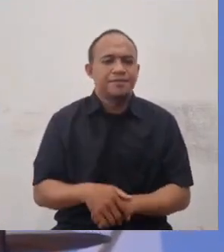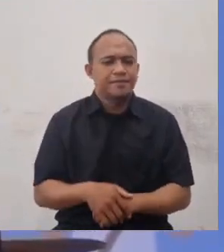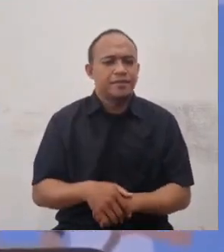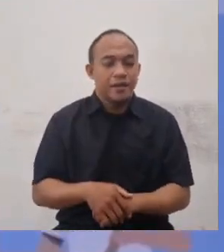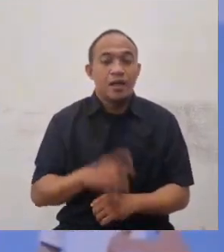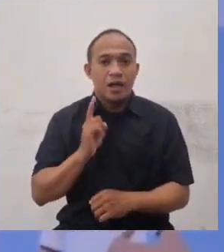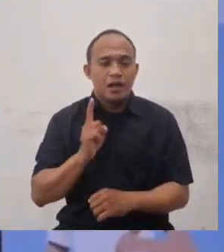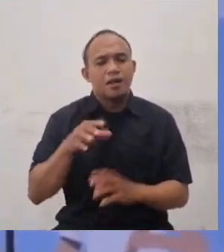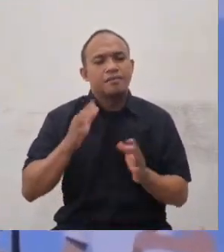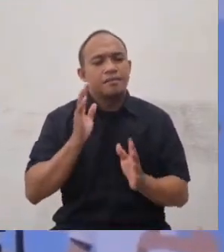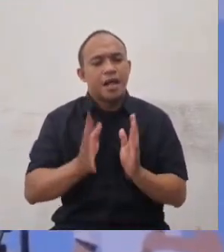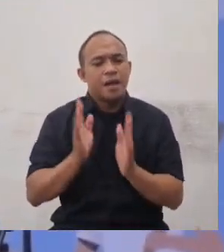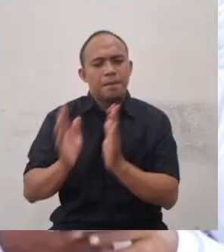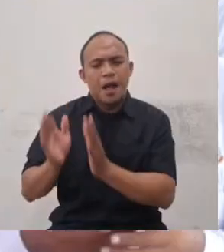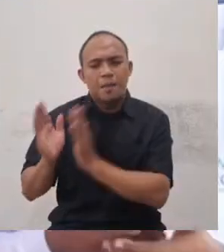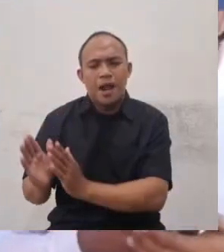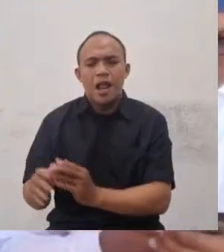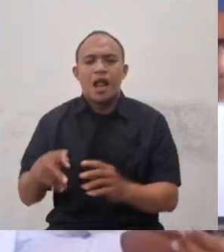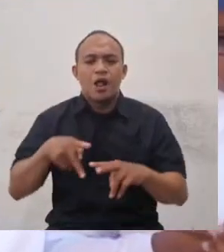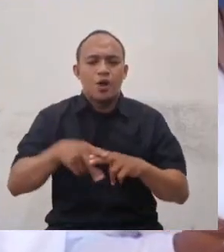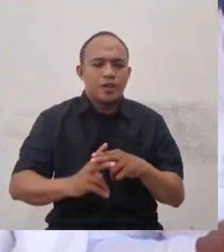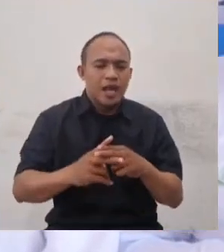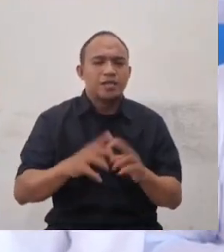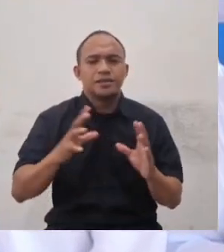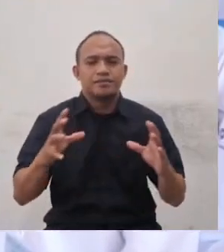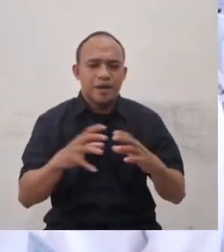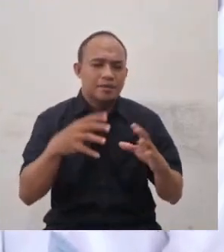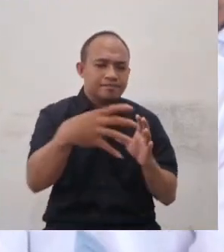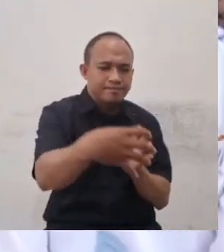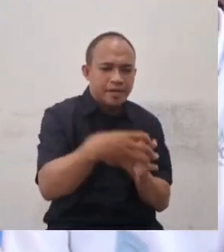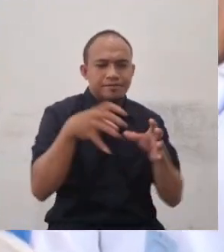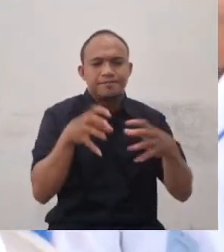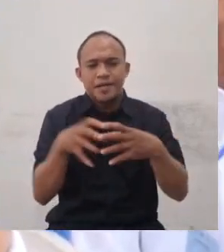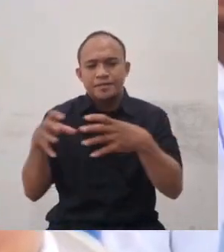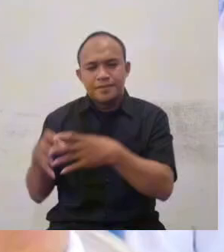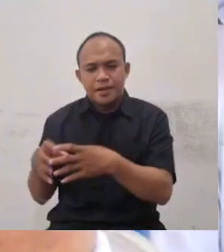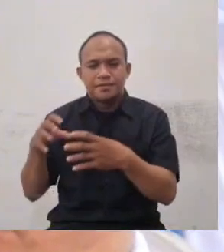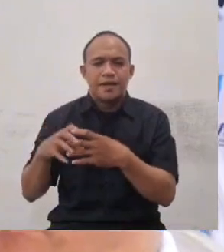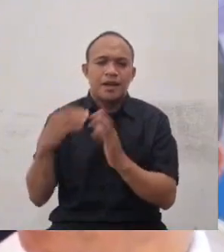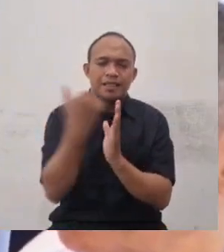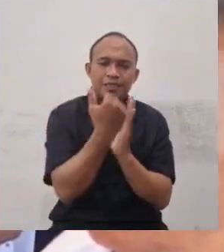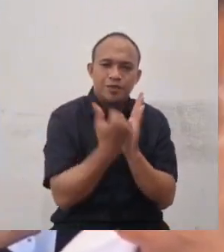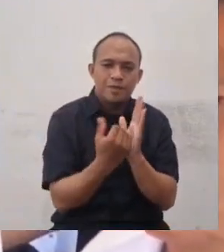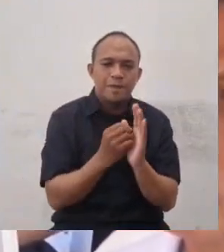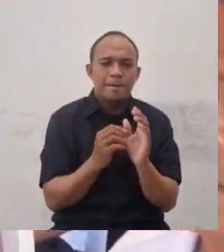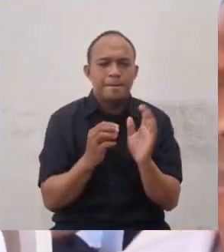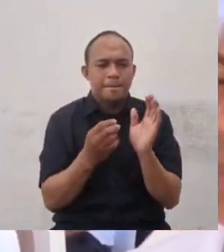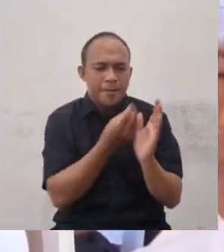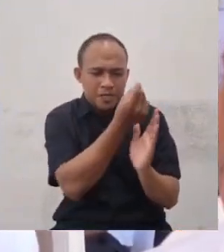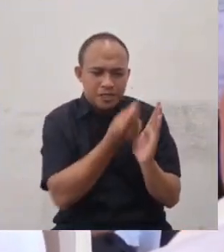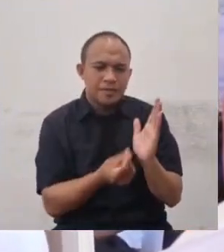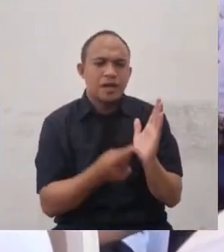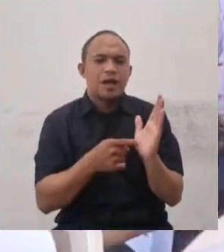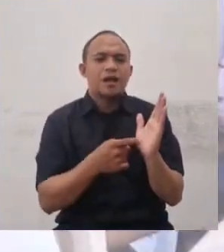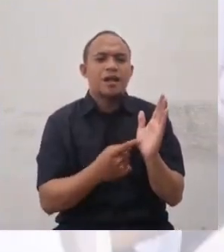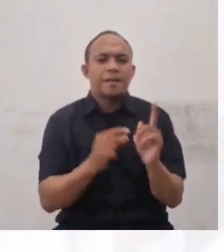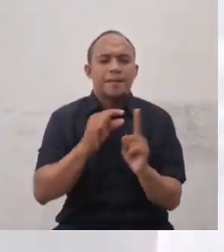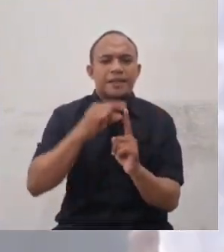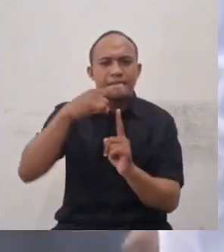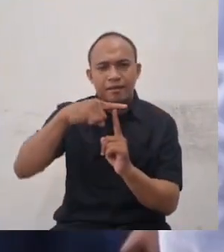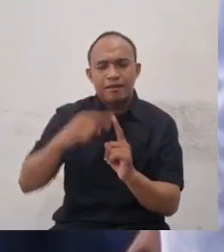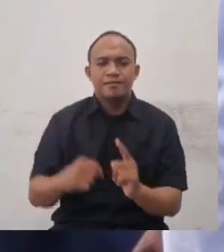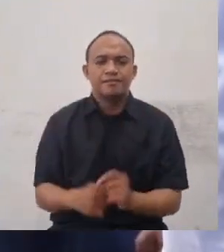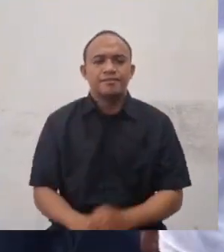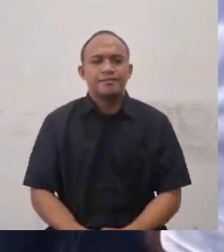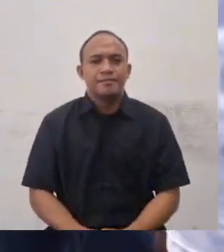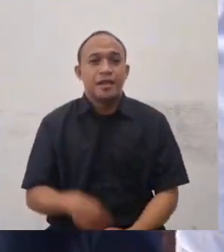serta pameran barang jadi dari hasil pengolahan sampah. Turut hadir Direktur Manajemen Human Capital dan